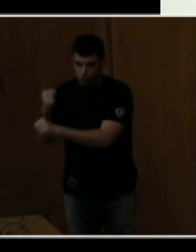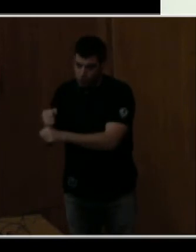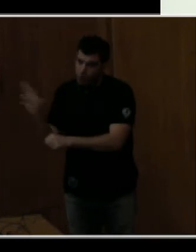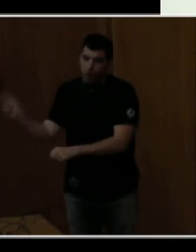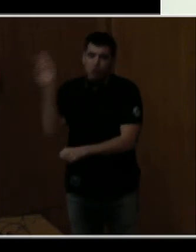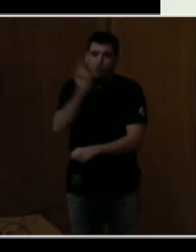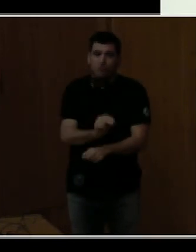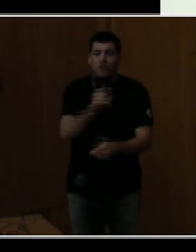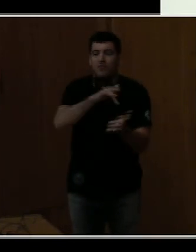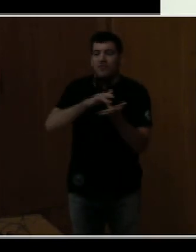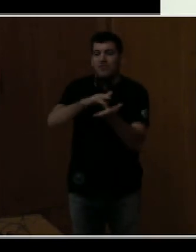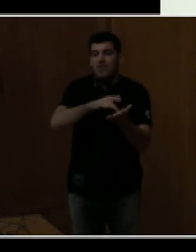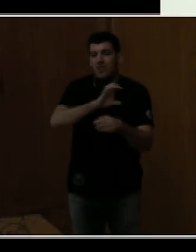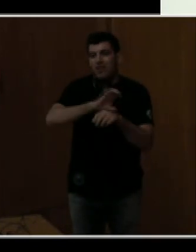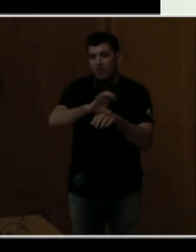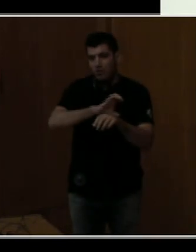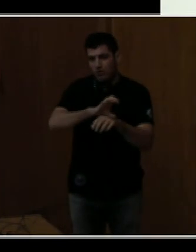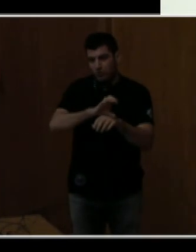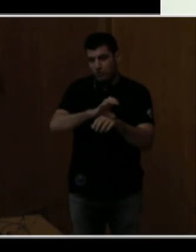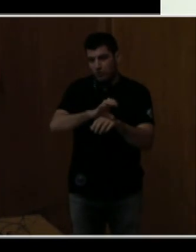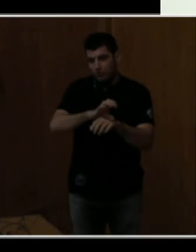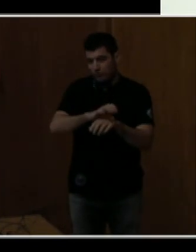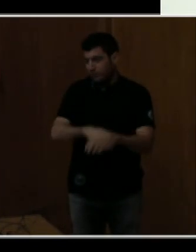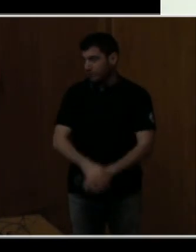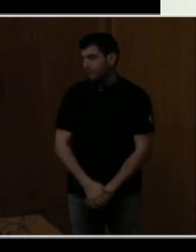της ενεργειακής κατανάλωσης.